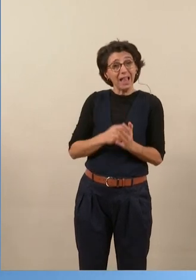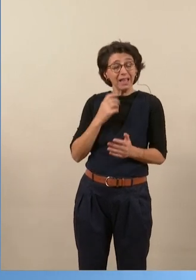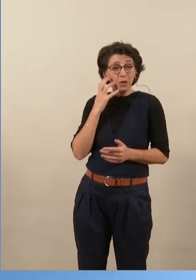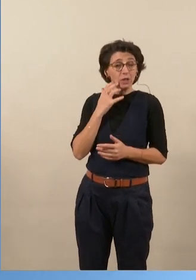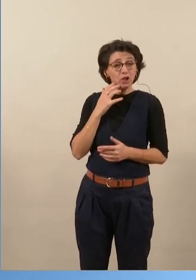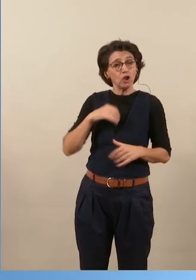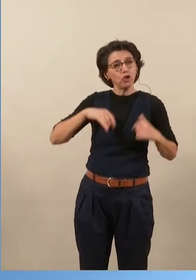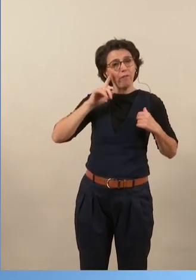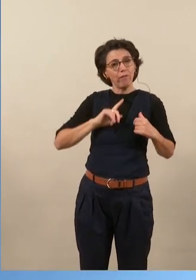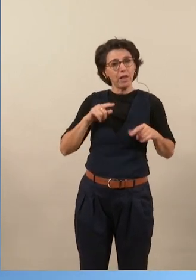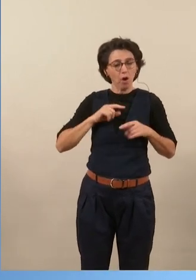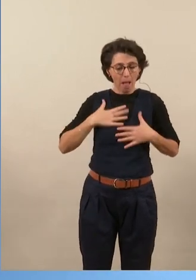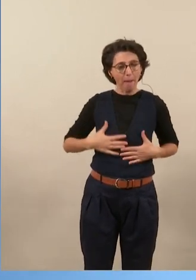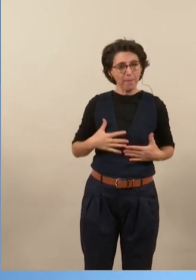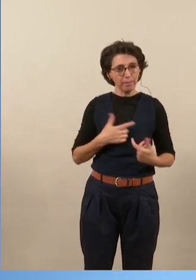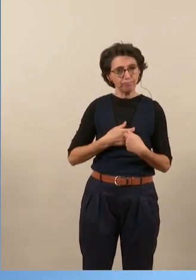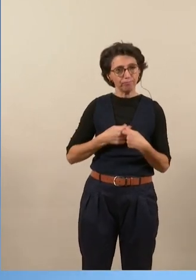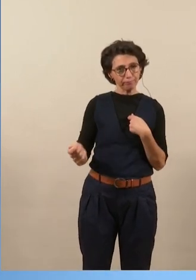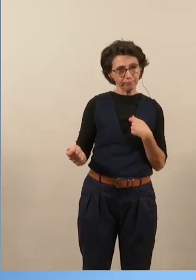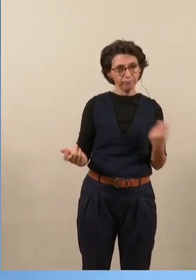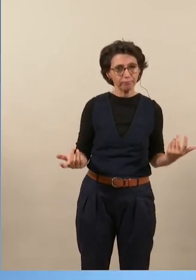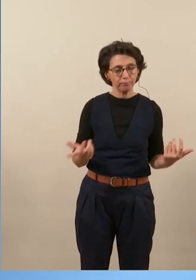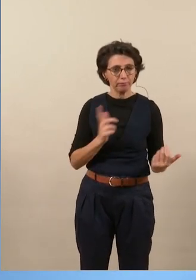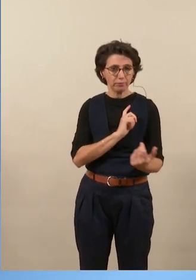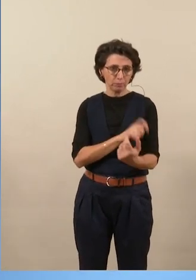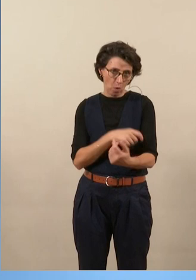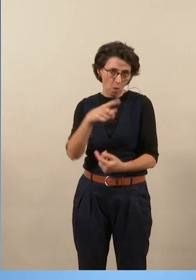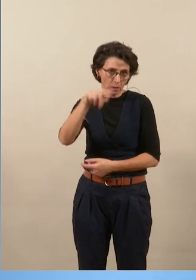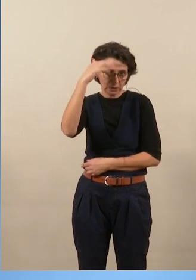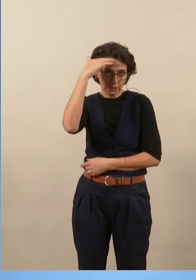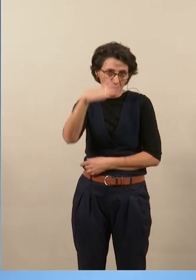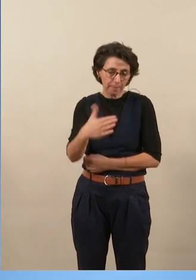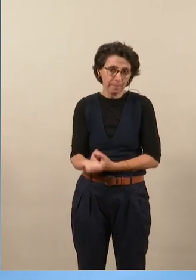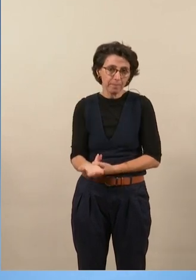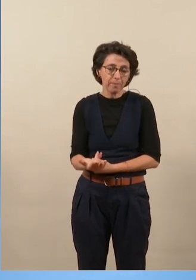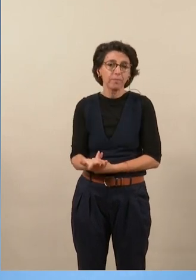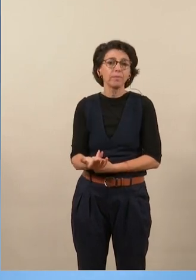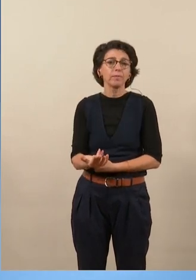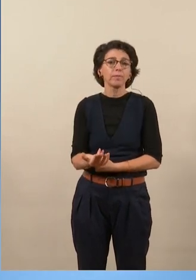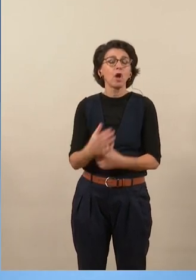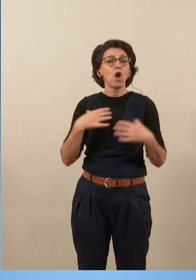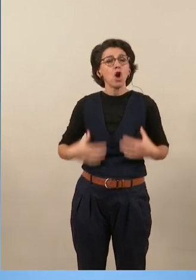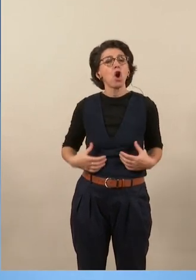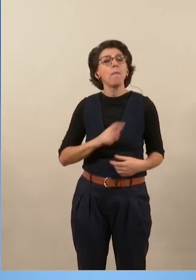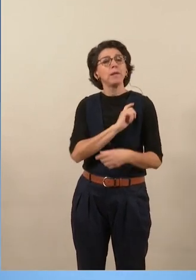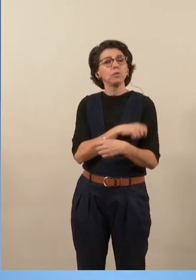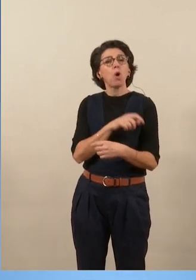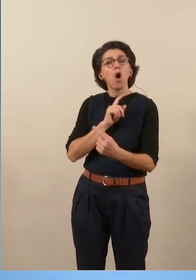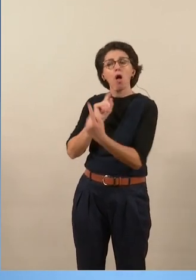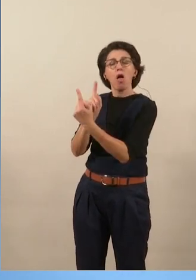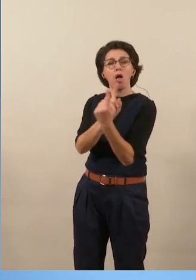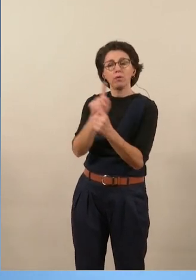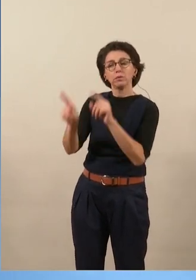porter des vêtements qui ne leur permettent plus de faire du sport interrogez les présidents de club sportifs ils vous le